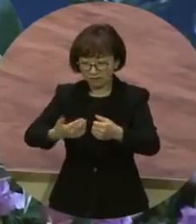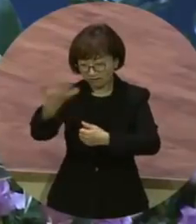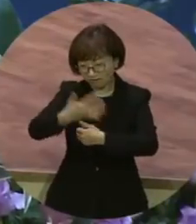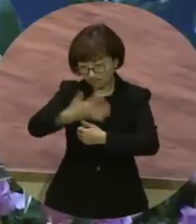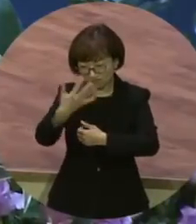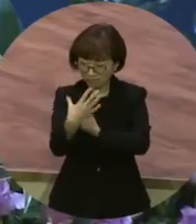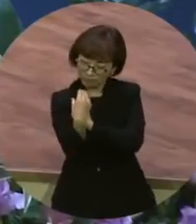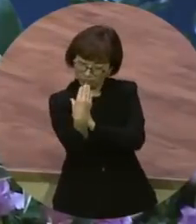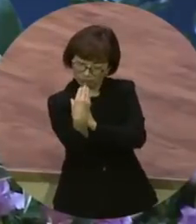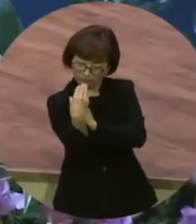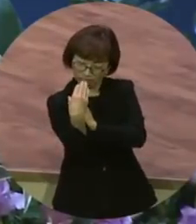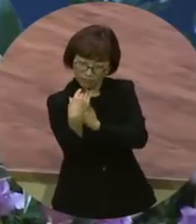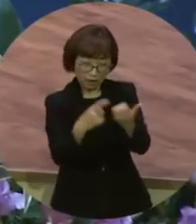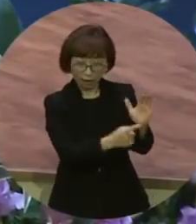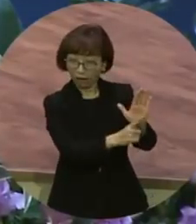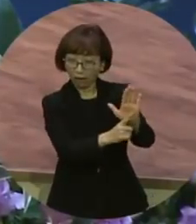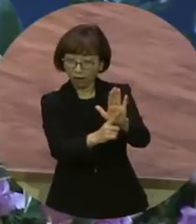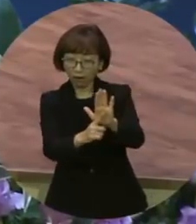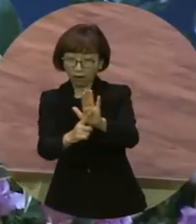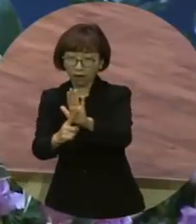공감을 얻어내려고 해요.